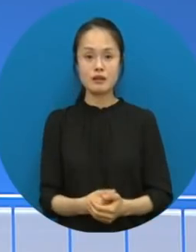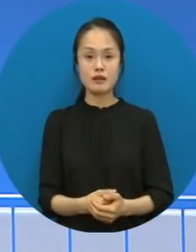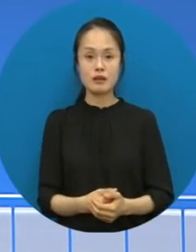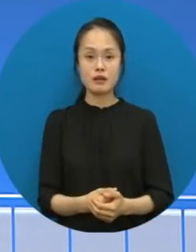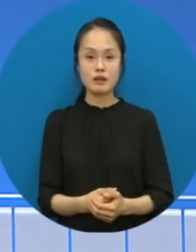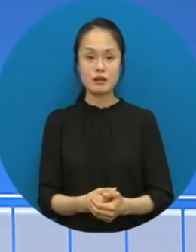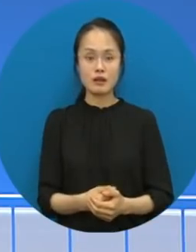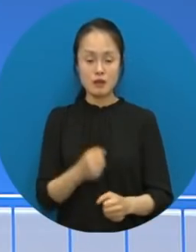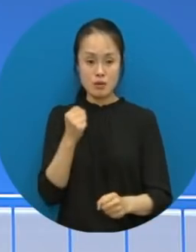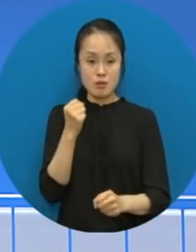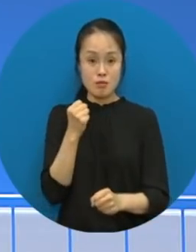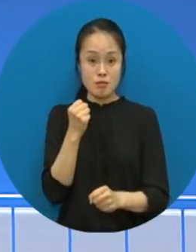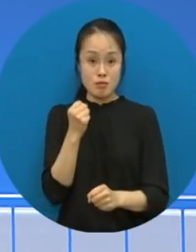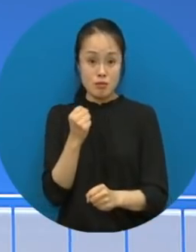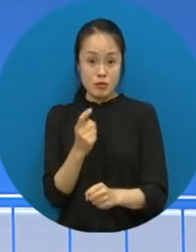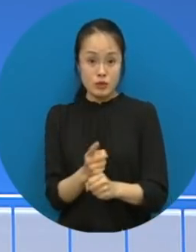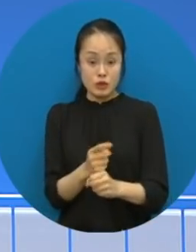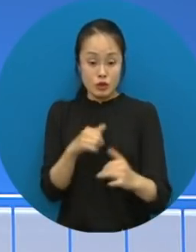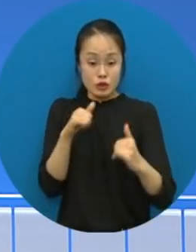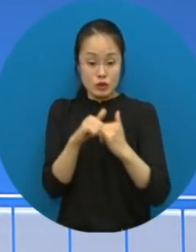벌써 전쟁에 임한 자처럼